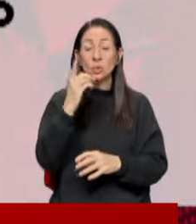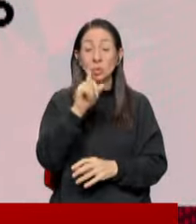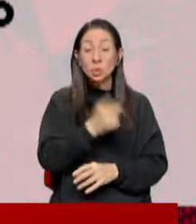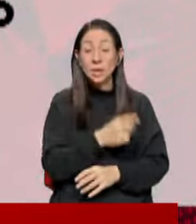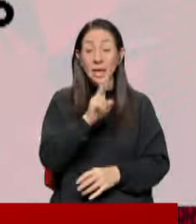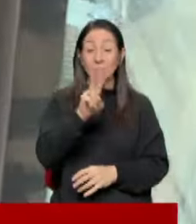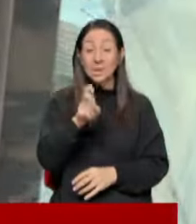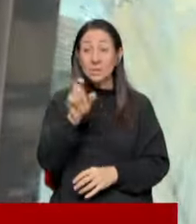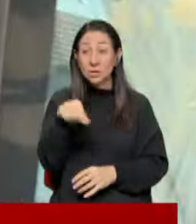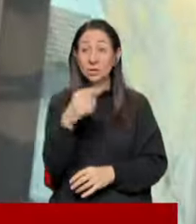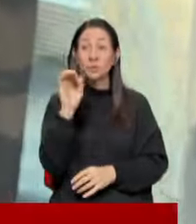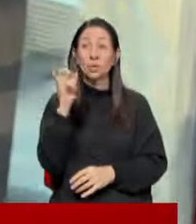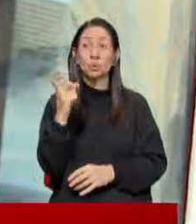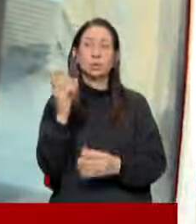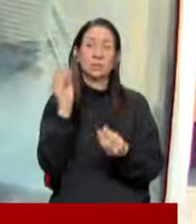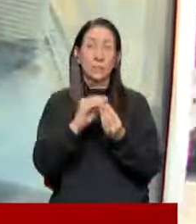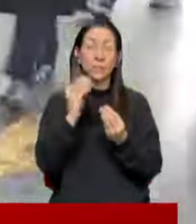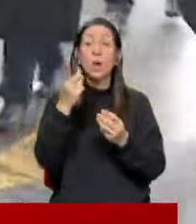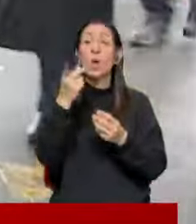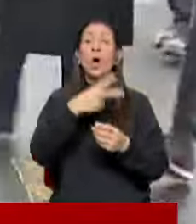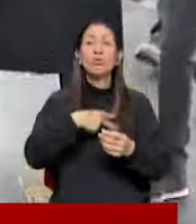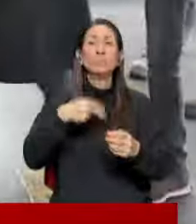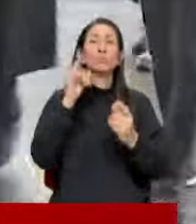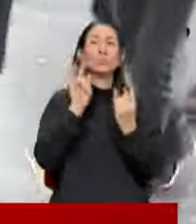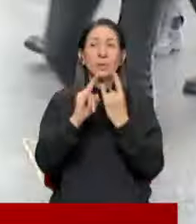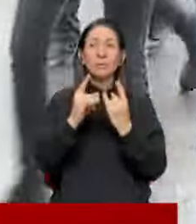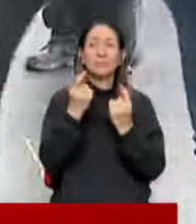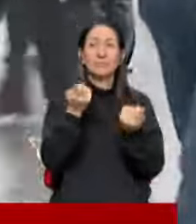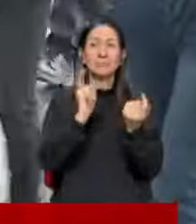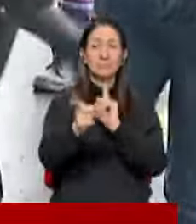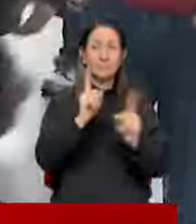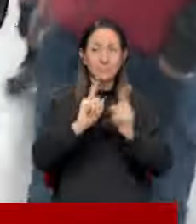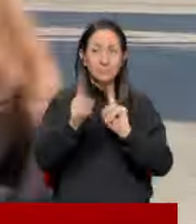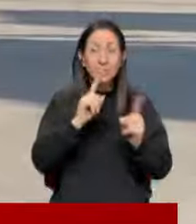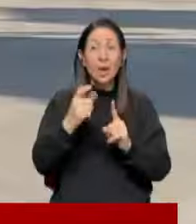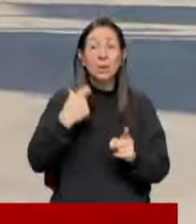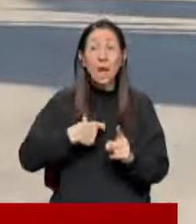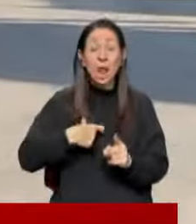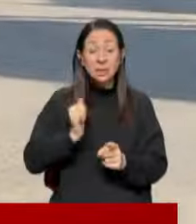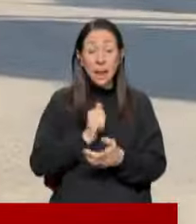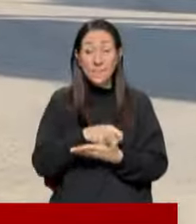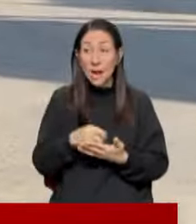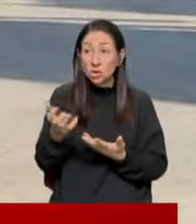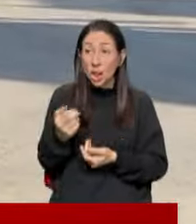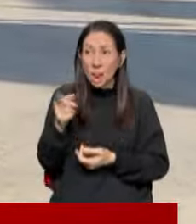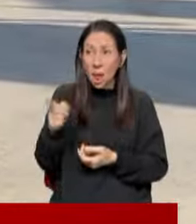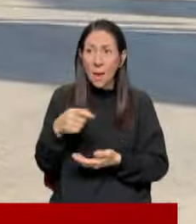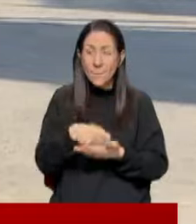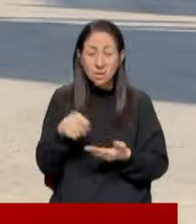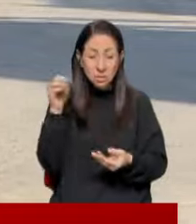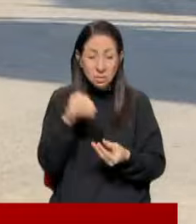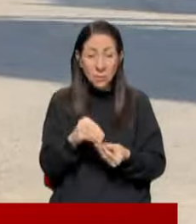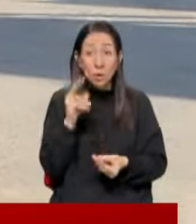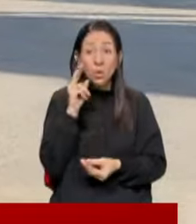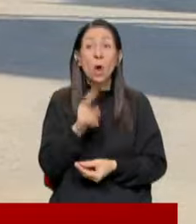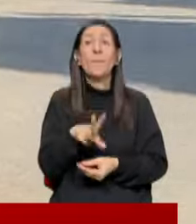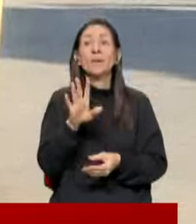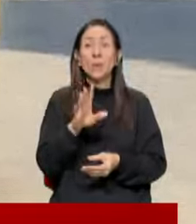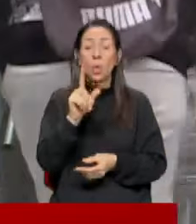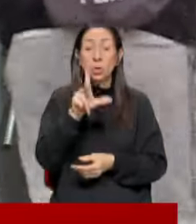%28,09 zamlandı. İşe toplu ulaşım araçlarıyla gidip gelen çalışanların, özellikle de asgari ücretlilerin maaş zammını